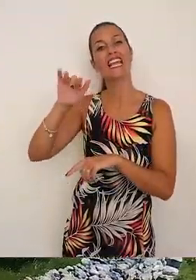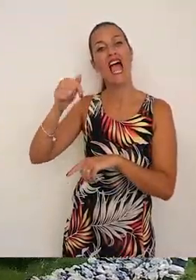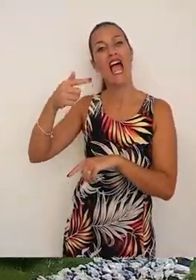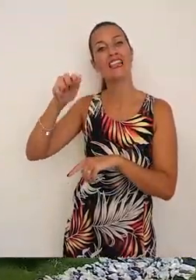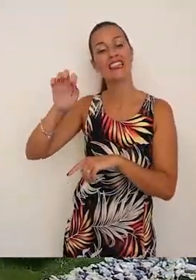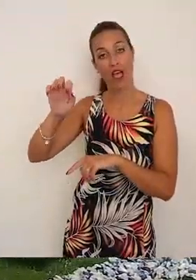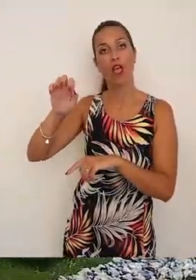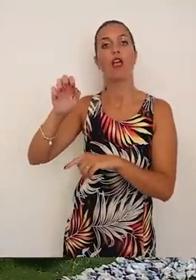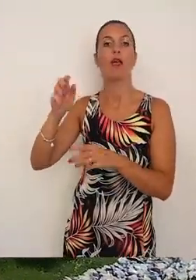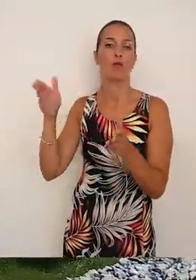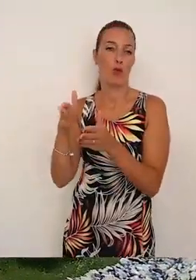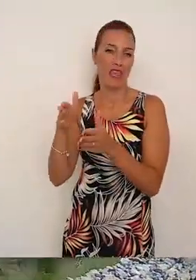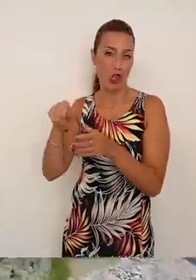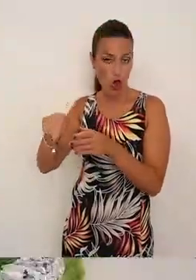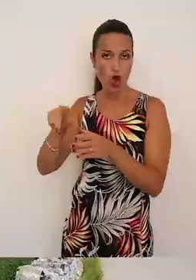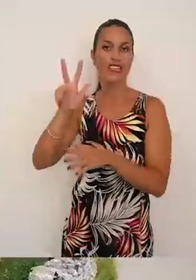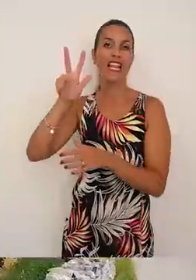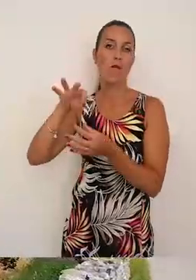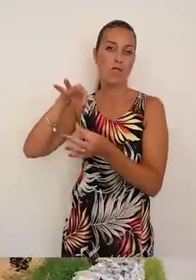3,30 m di altezza.